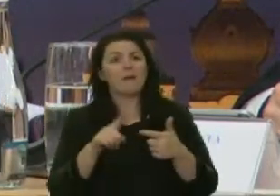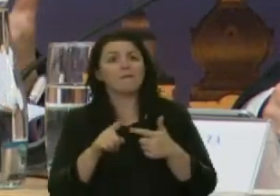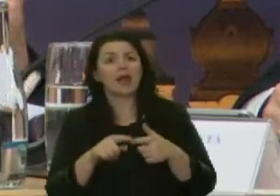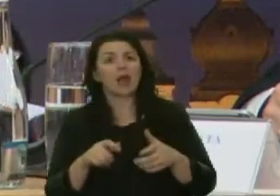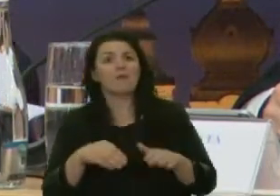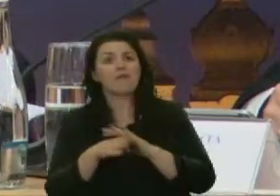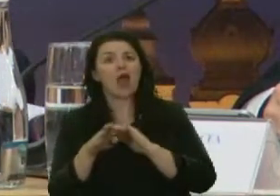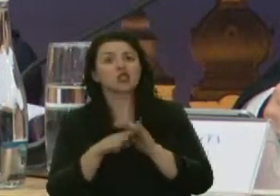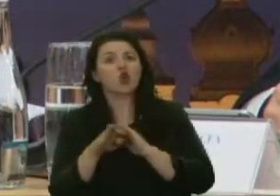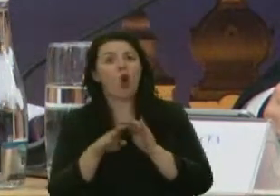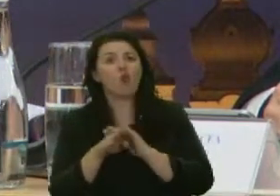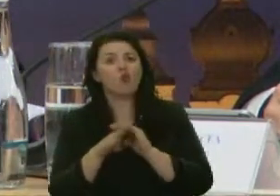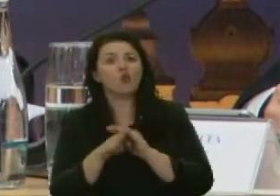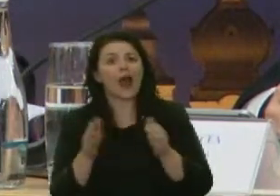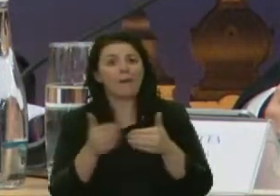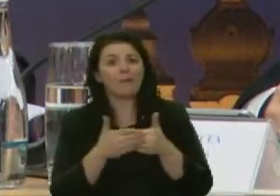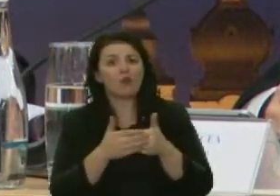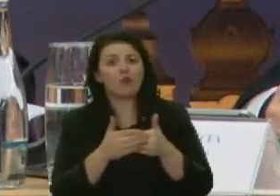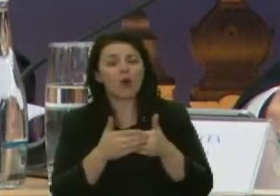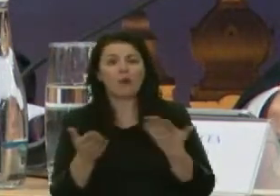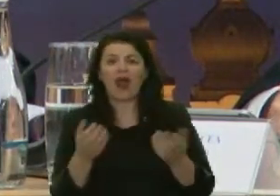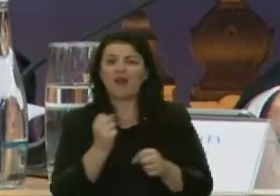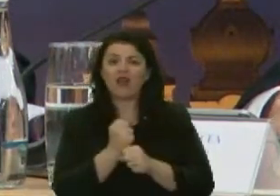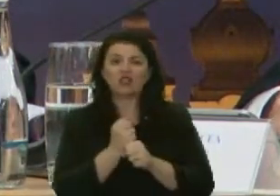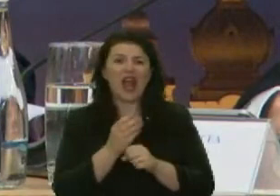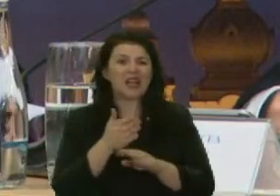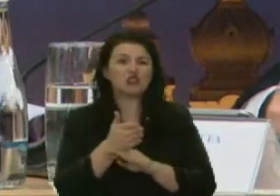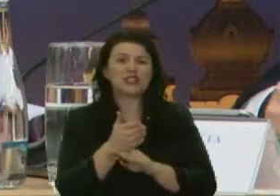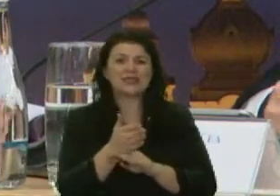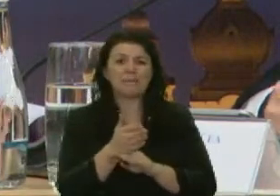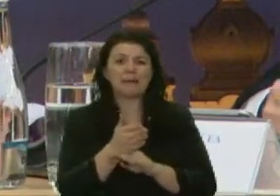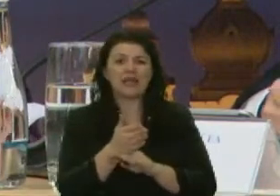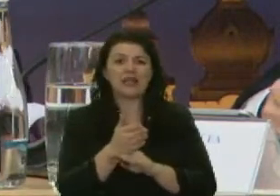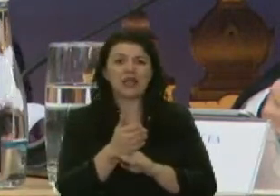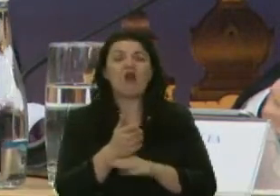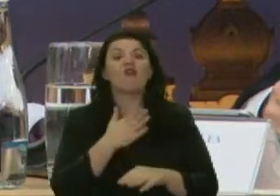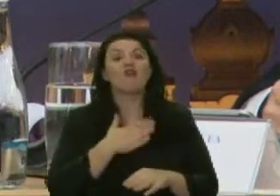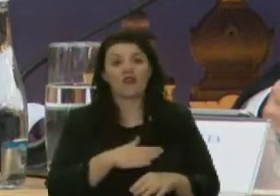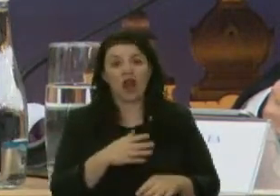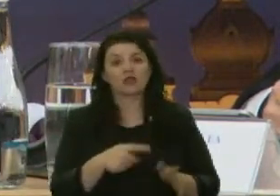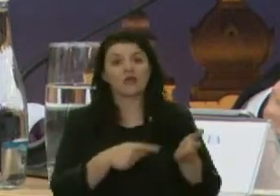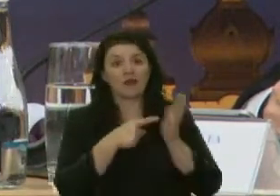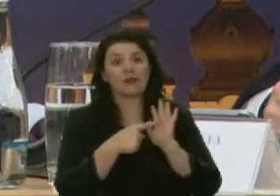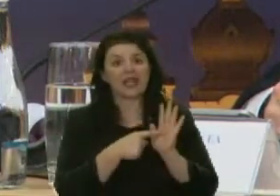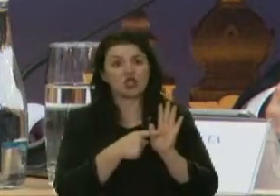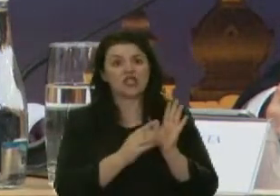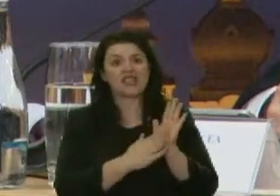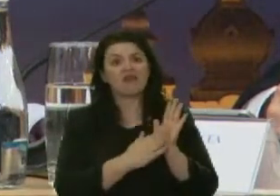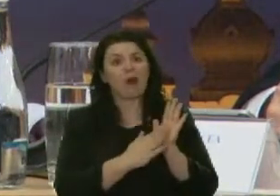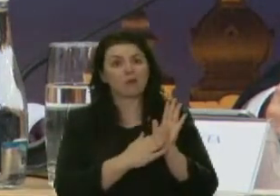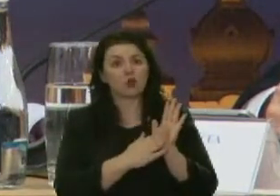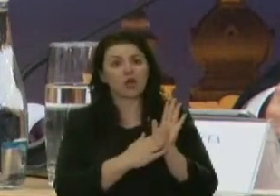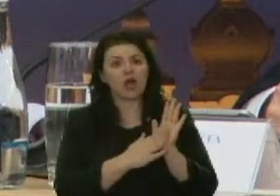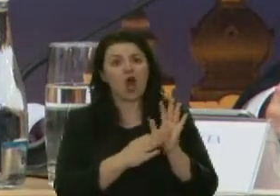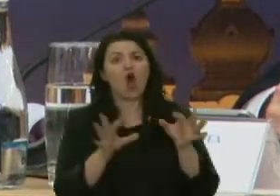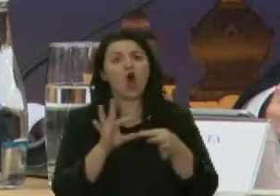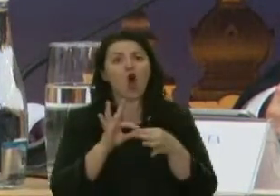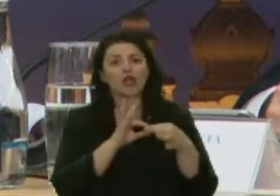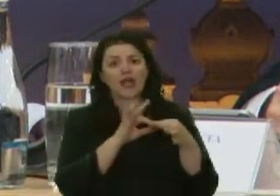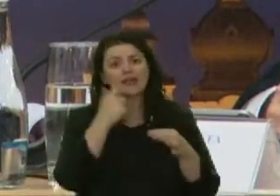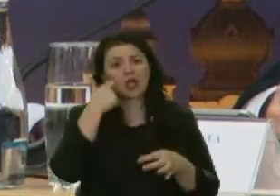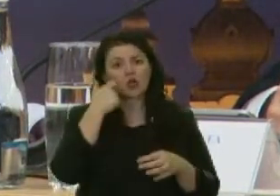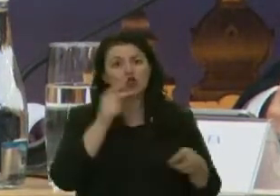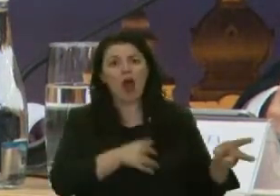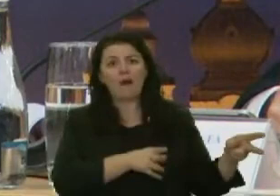urgență pentru a face aceste lucruri accesibile vreau De asemenea să vă precizez faptul că conectarea Clujului la